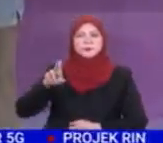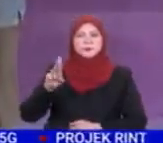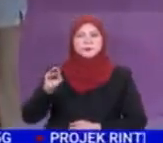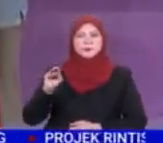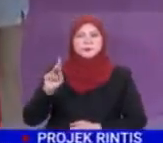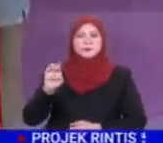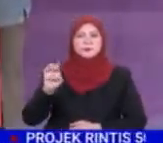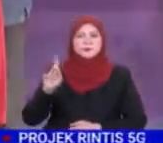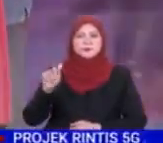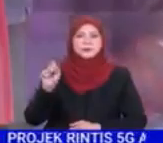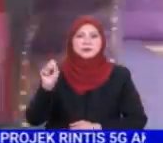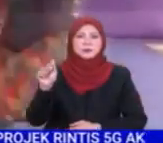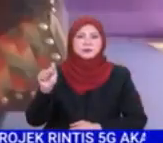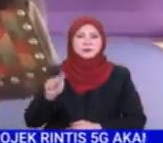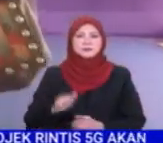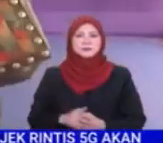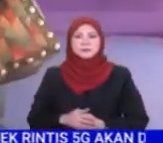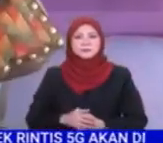hai hai